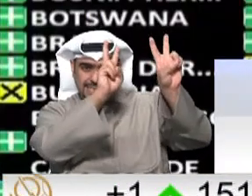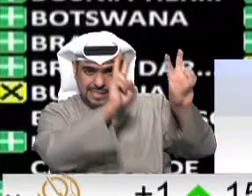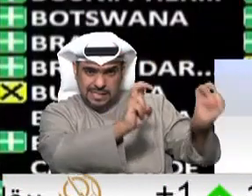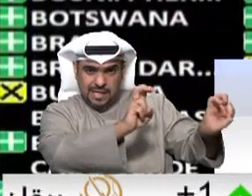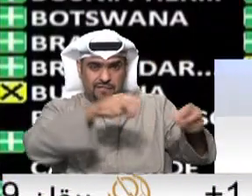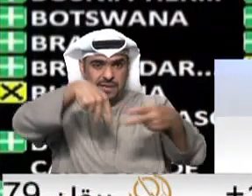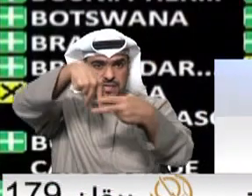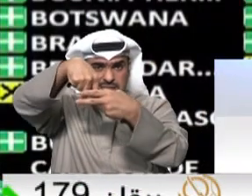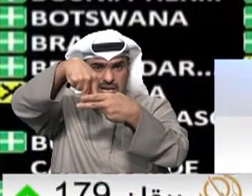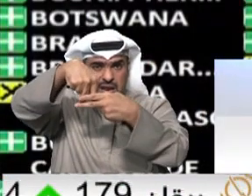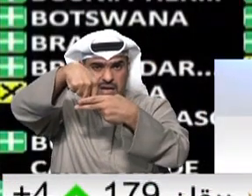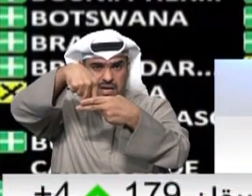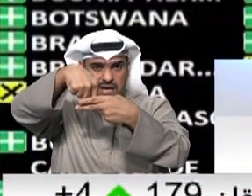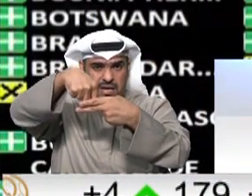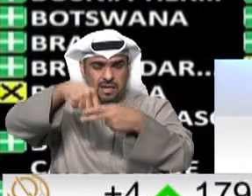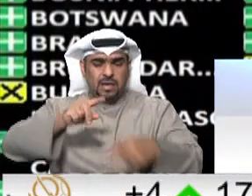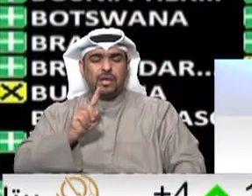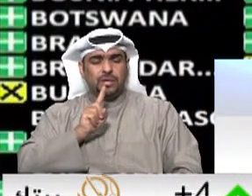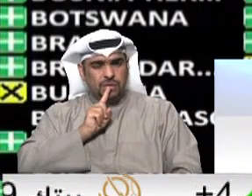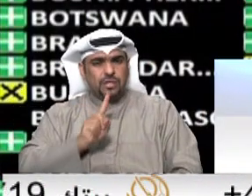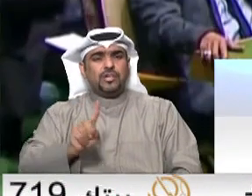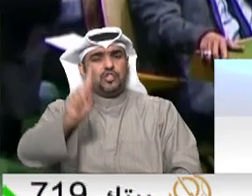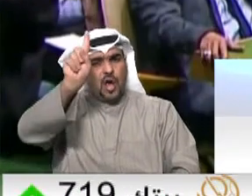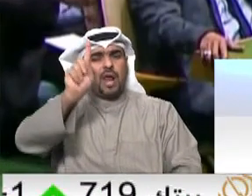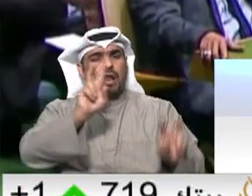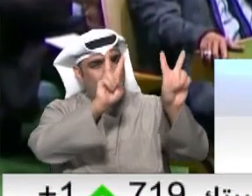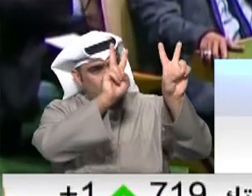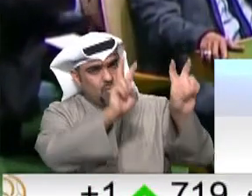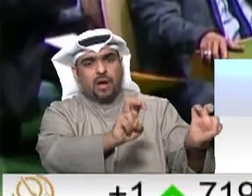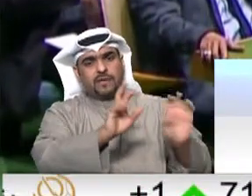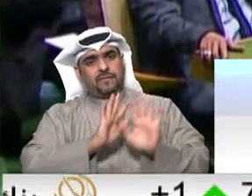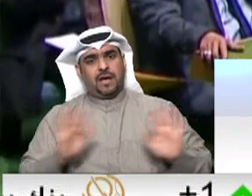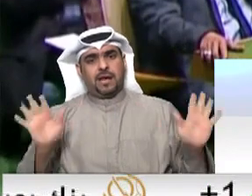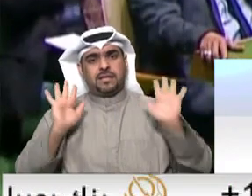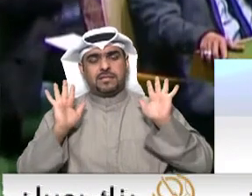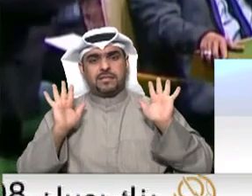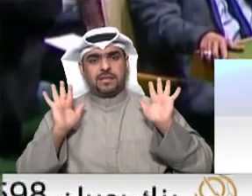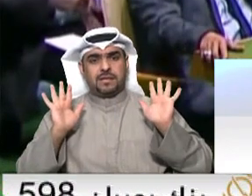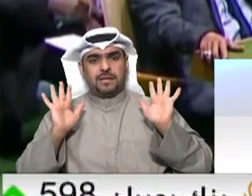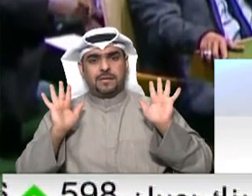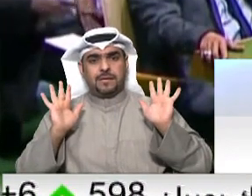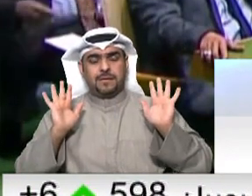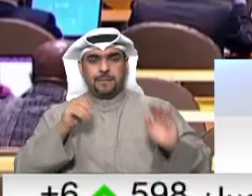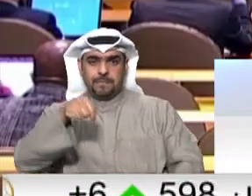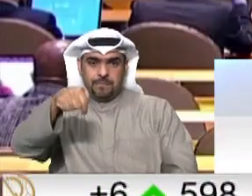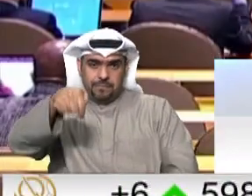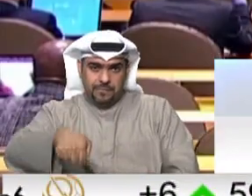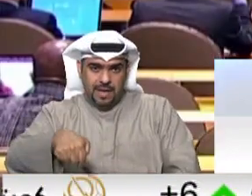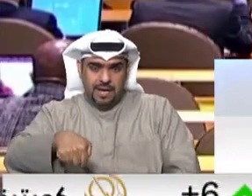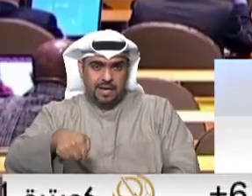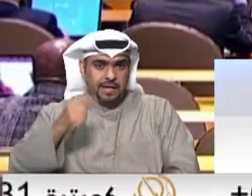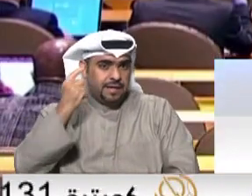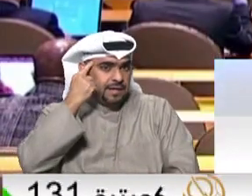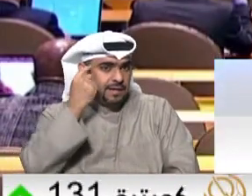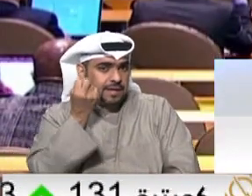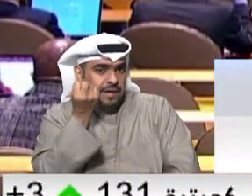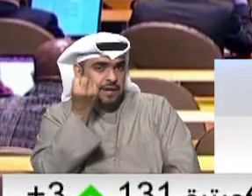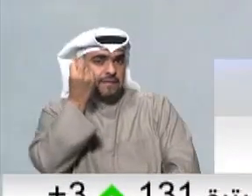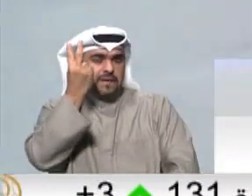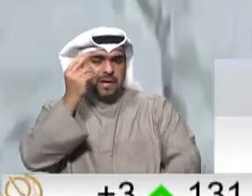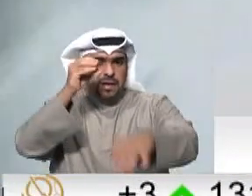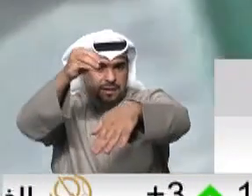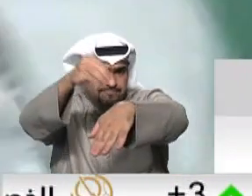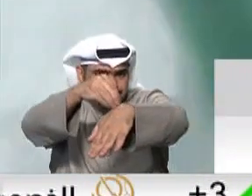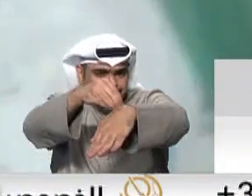عدة حديث حول مفاوضات من أجل مقترحات لجدل لوقف إطلاق النار